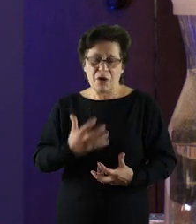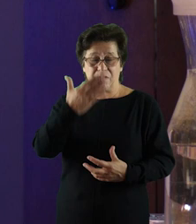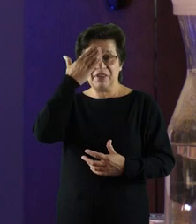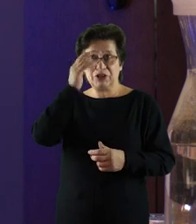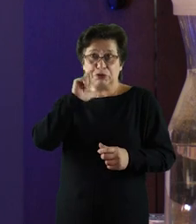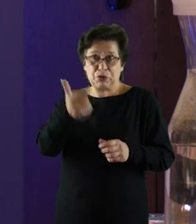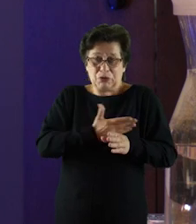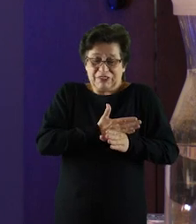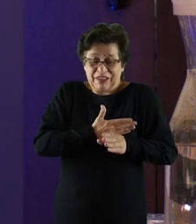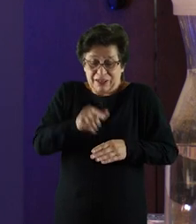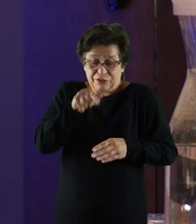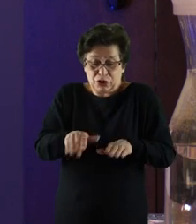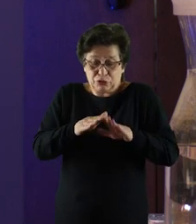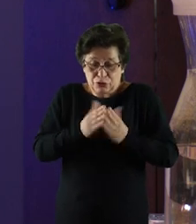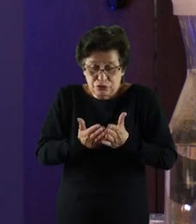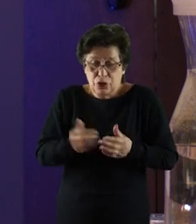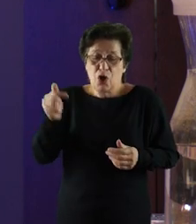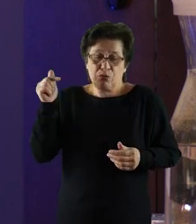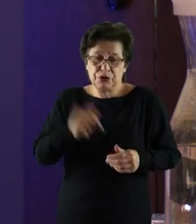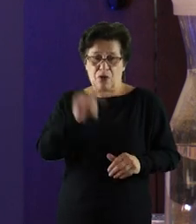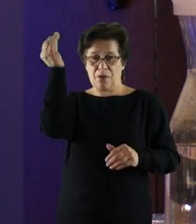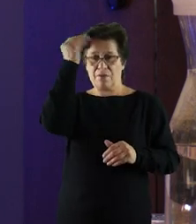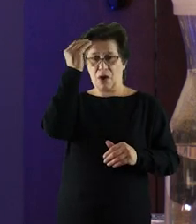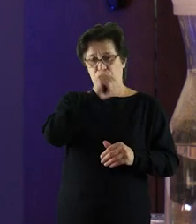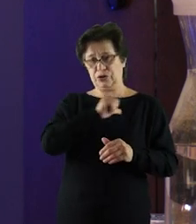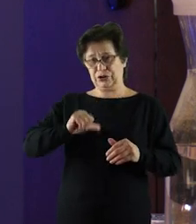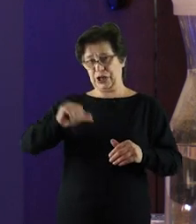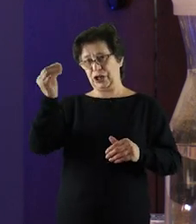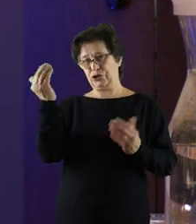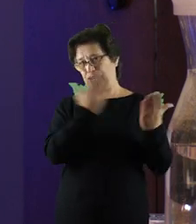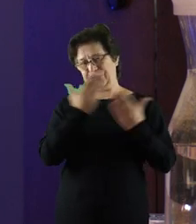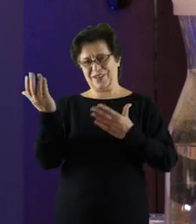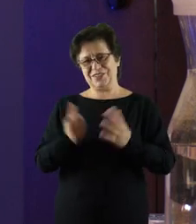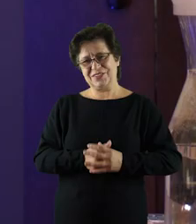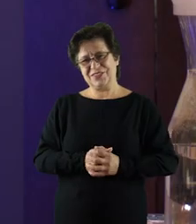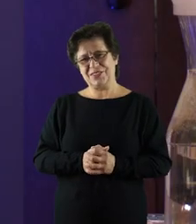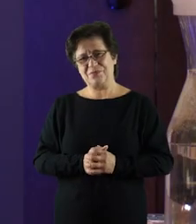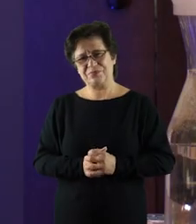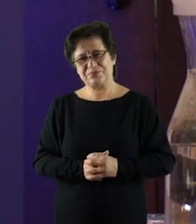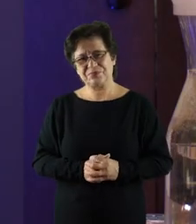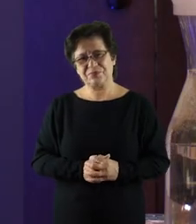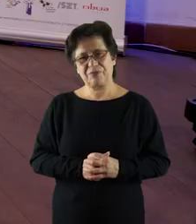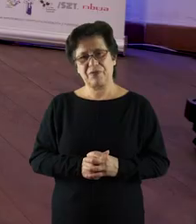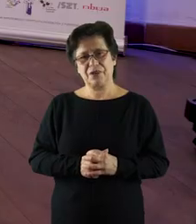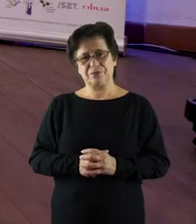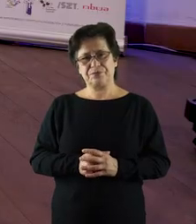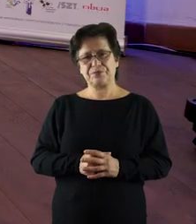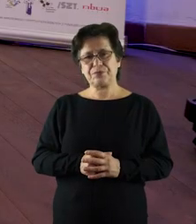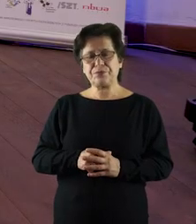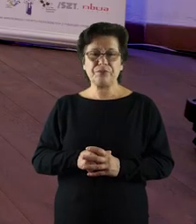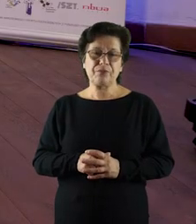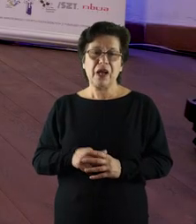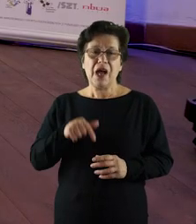się czytać. I jest jeszcze jedna książka, która mnie zawsze bardzo wzruszała. Ciekawe, czy to także wasza lektura, bo to była moja lektura,